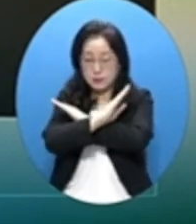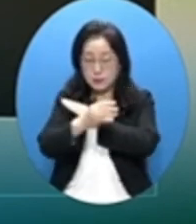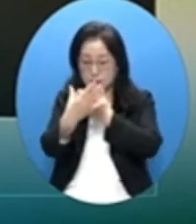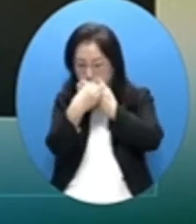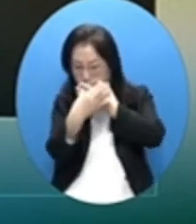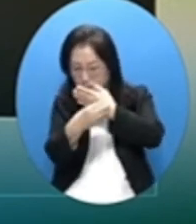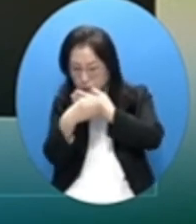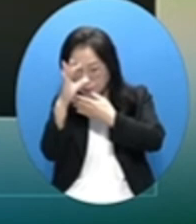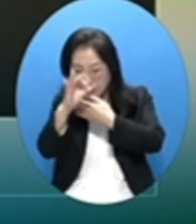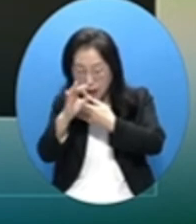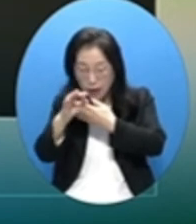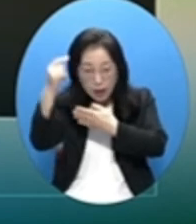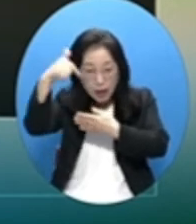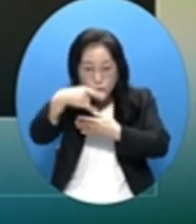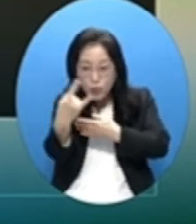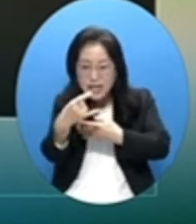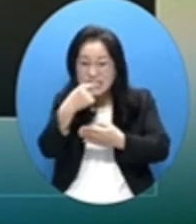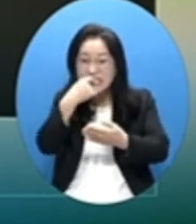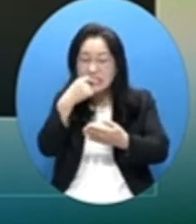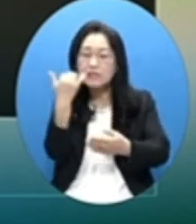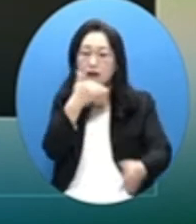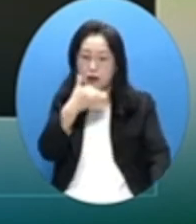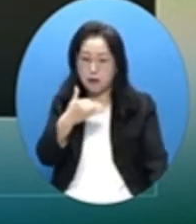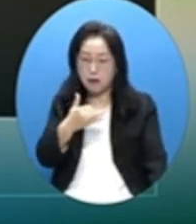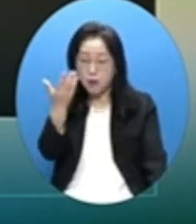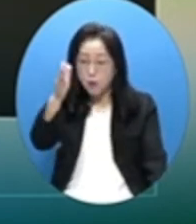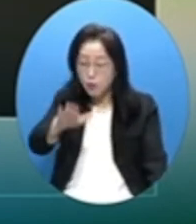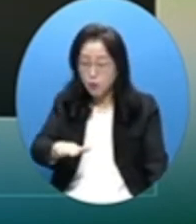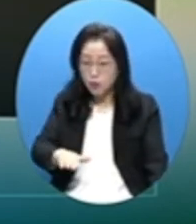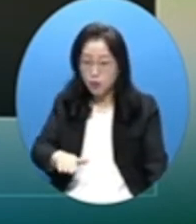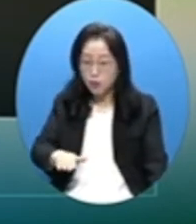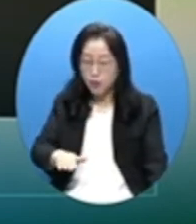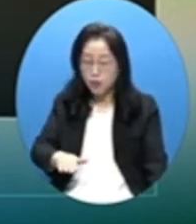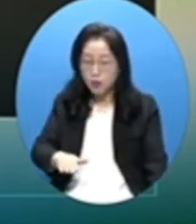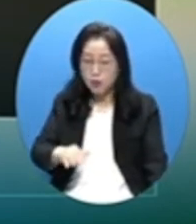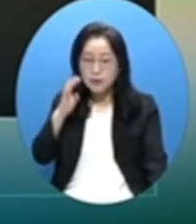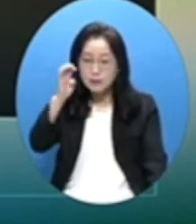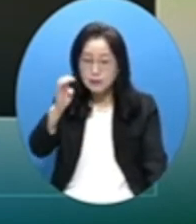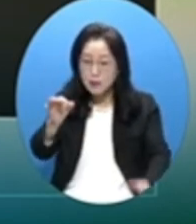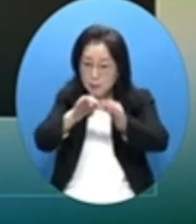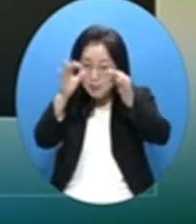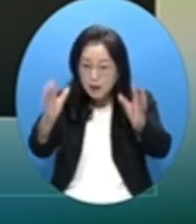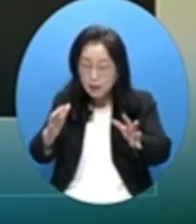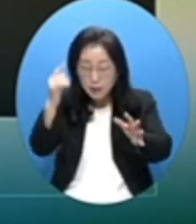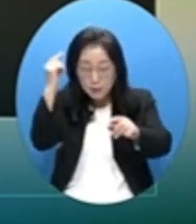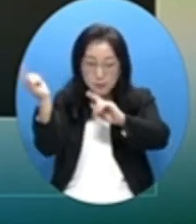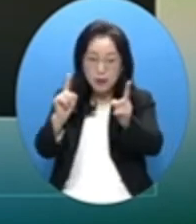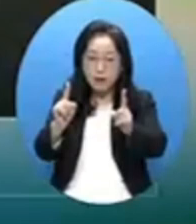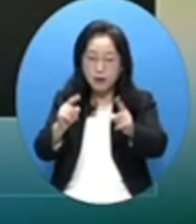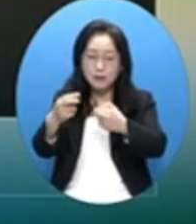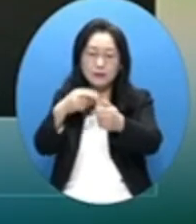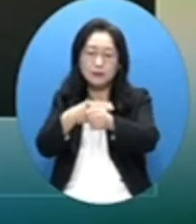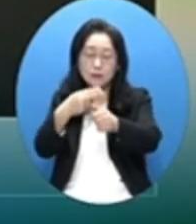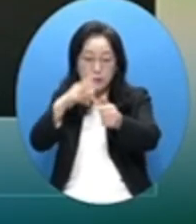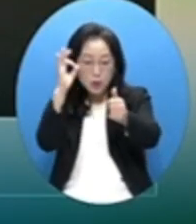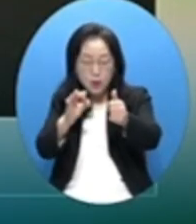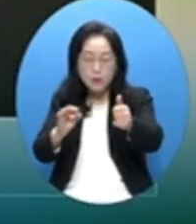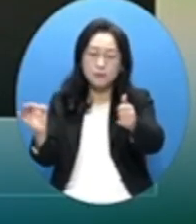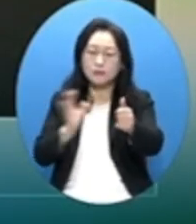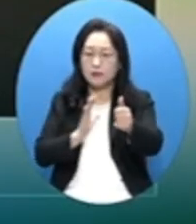하얗게 찍혀 나오는데 그가 혼 상태에서 사실 만에 깨는 것을 보고 모든 의료진이 깜짝 놀랐다고